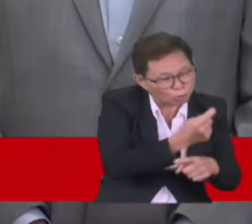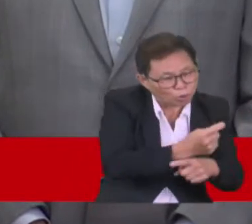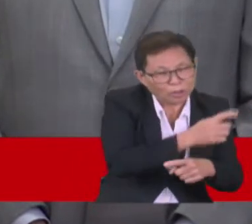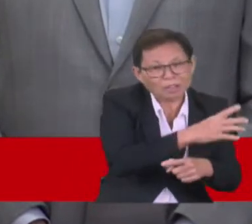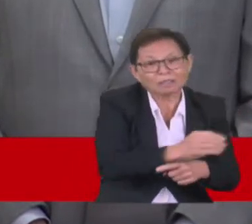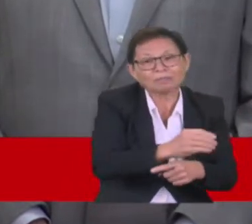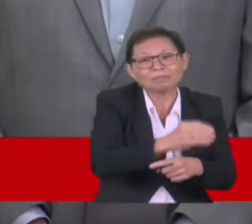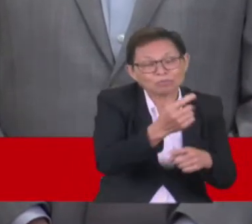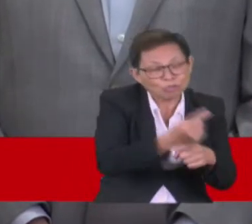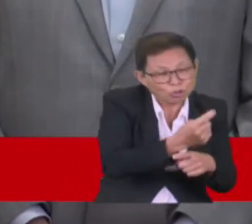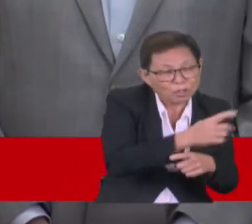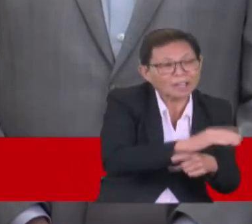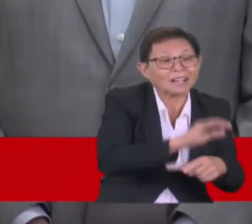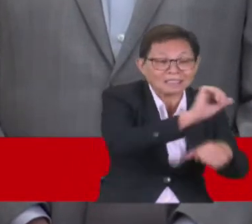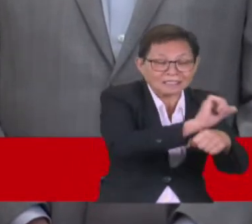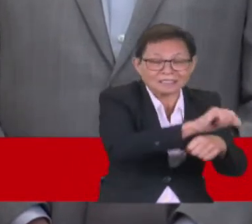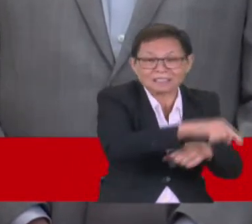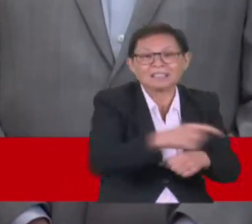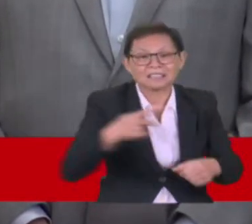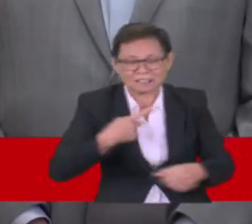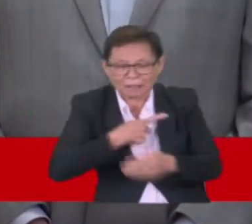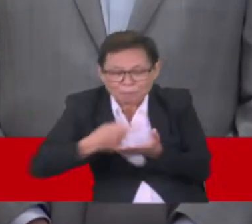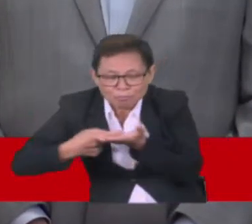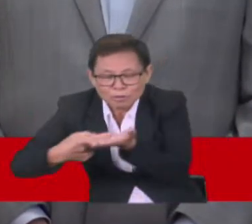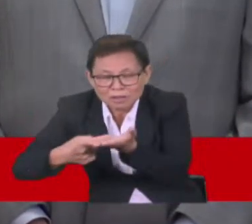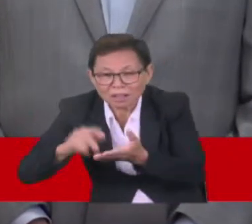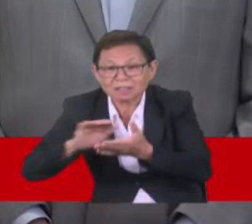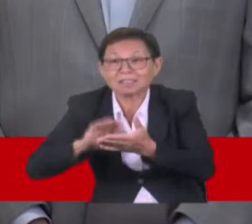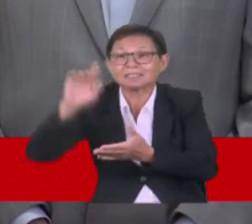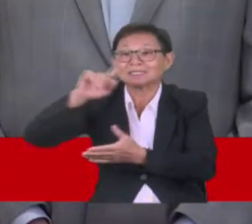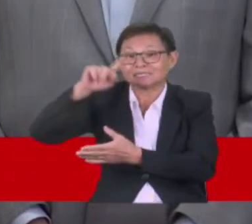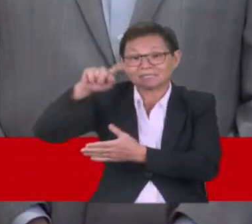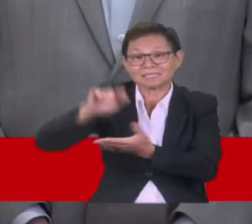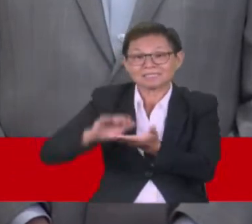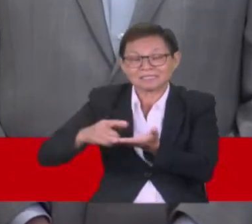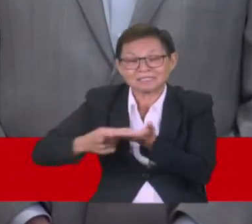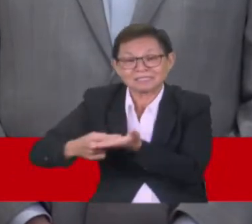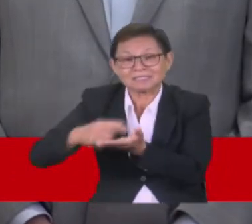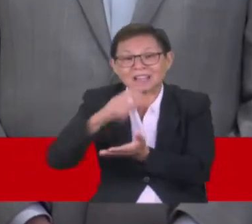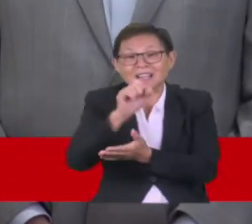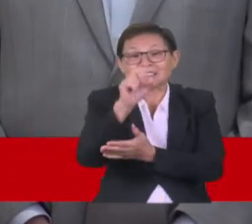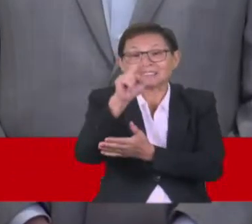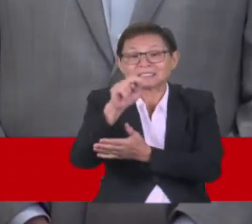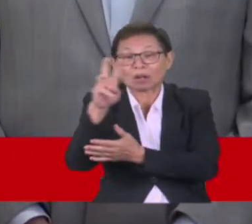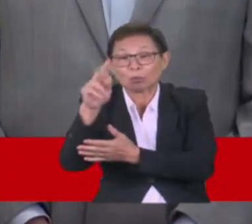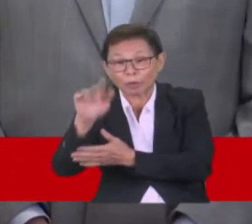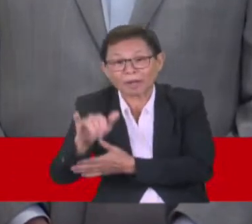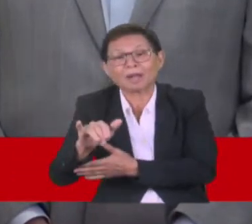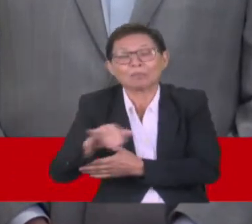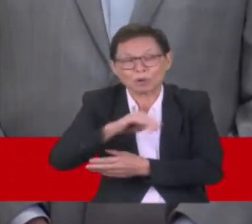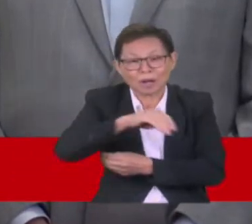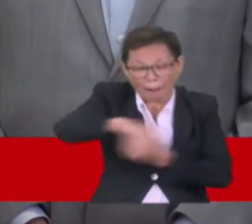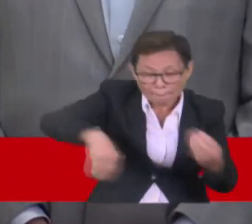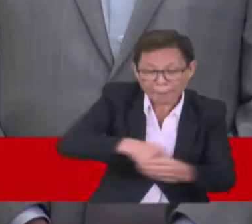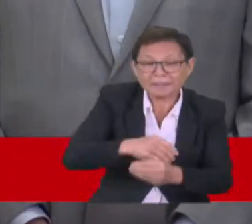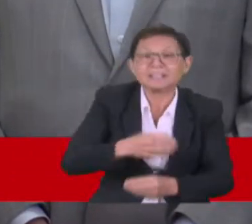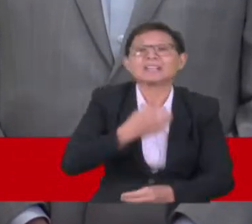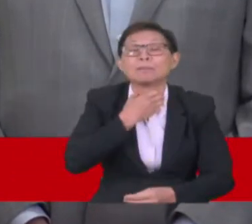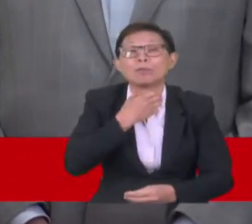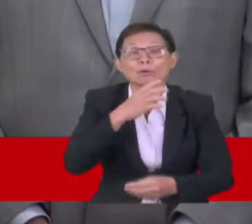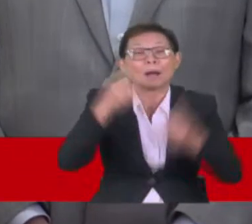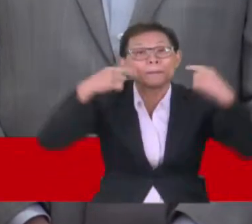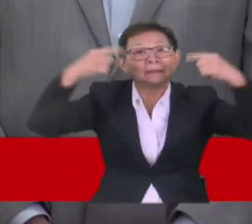mengambilnya dengan pihak sanway dia mengambil di ipuh untuk membeli kegiatan dia atau